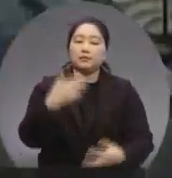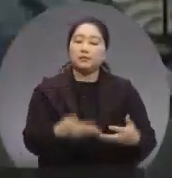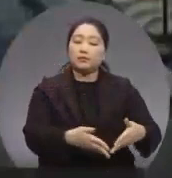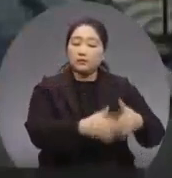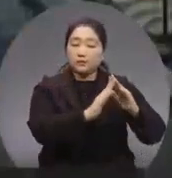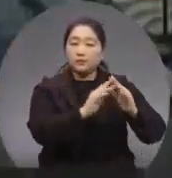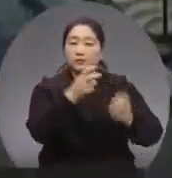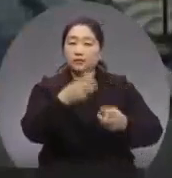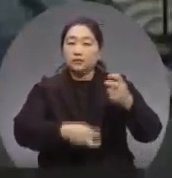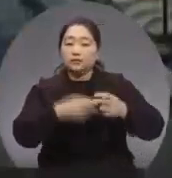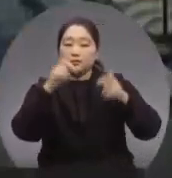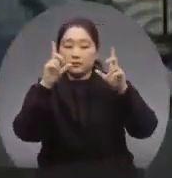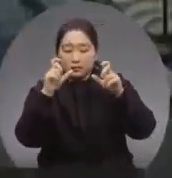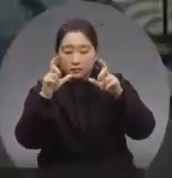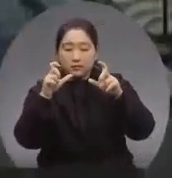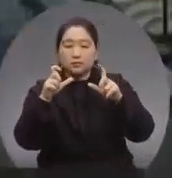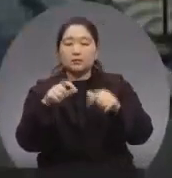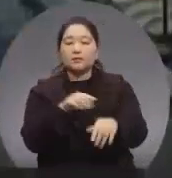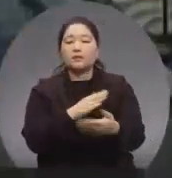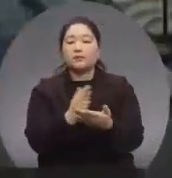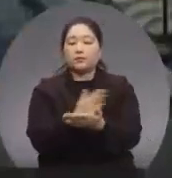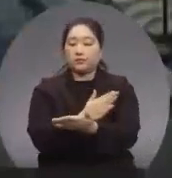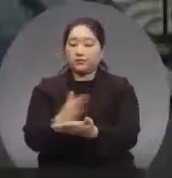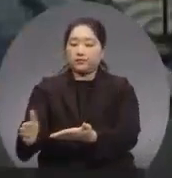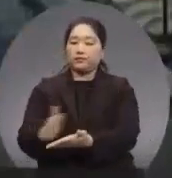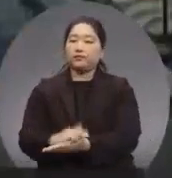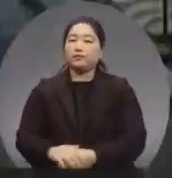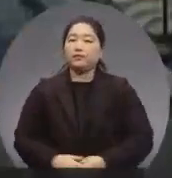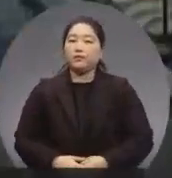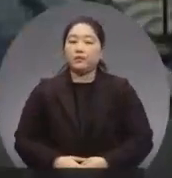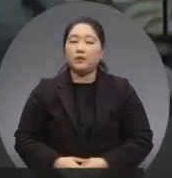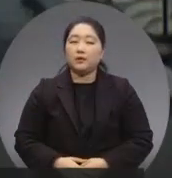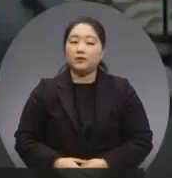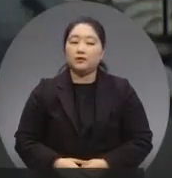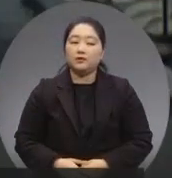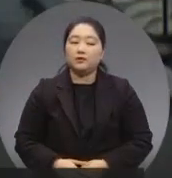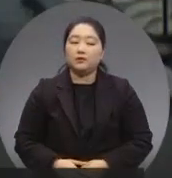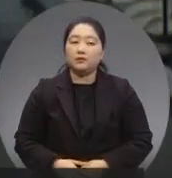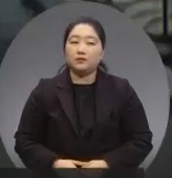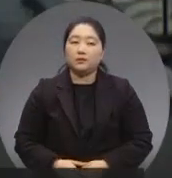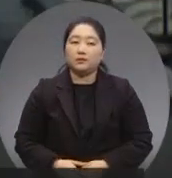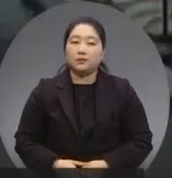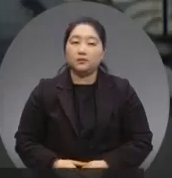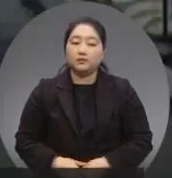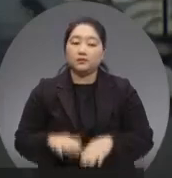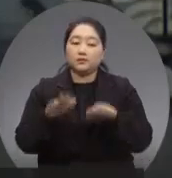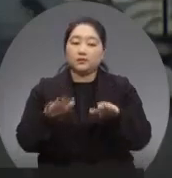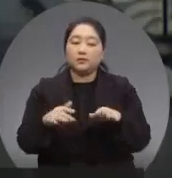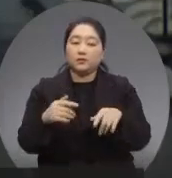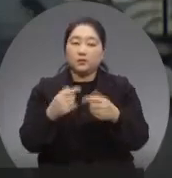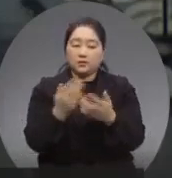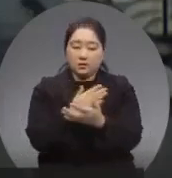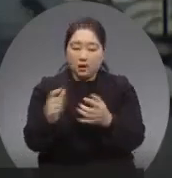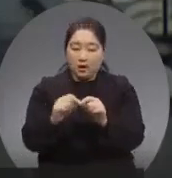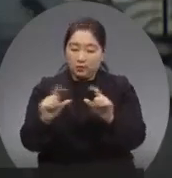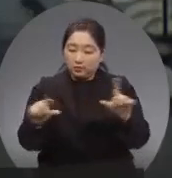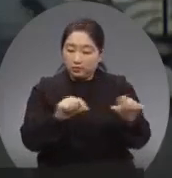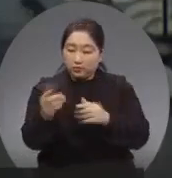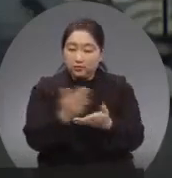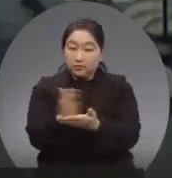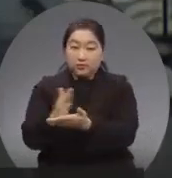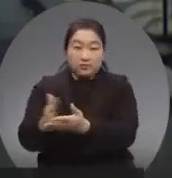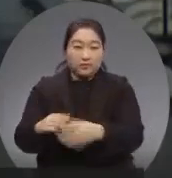설친이 미디어니 사진 이런 식으로 굉장히 부문을 나눴거든요 그런 부분이 다 해체되는